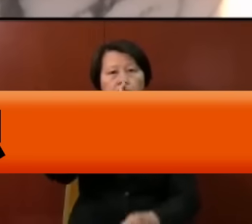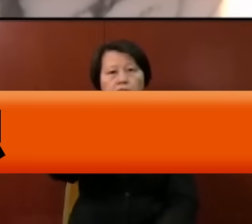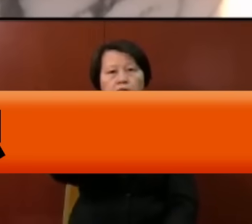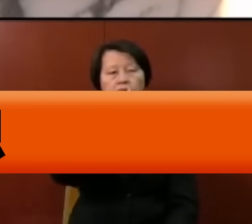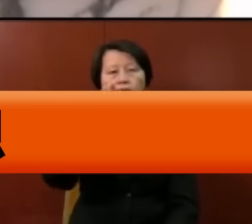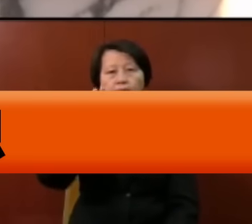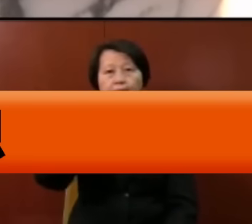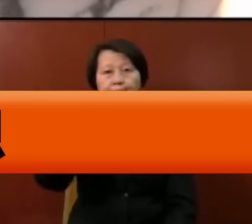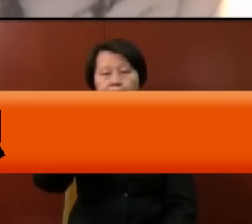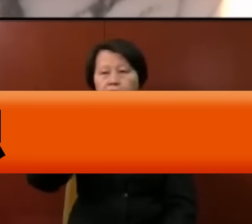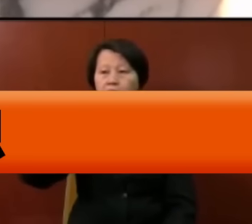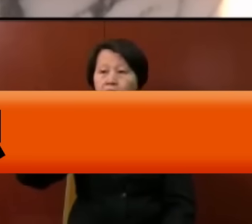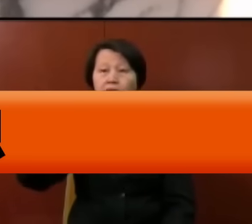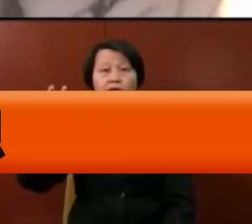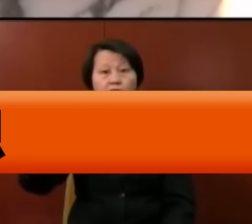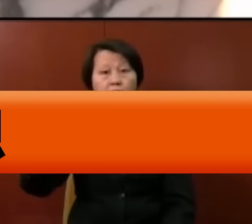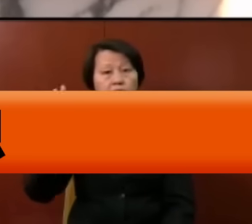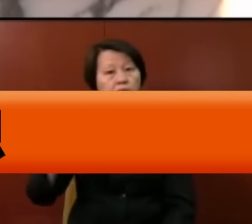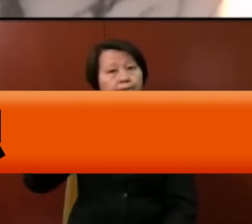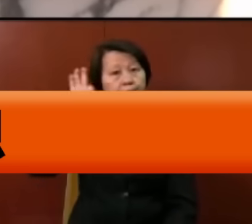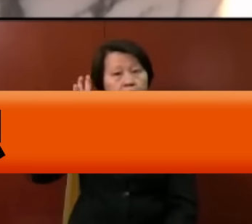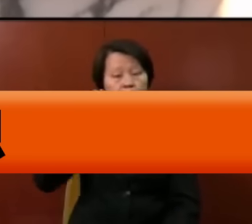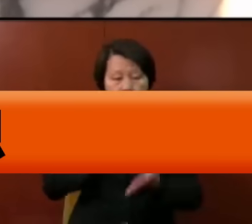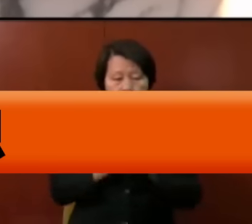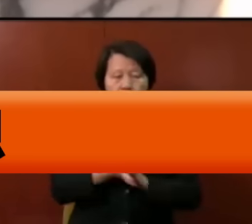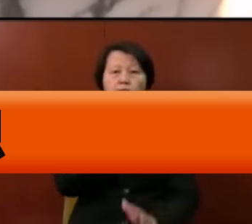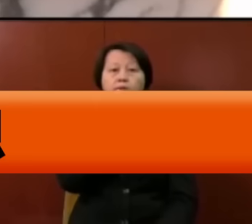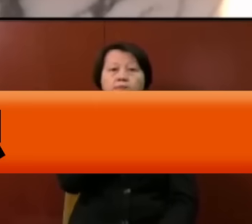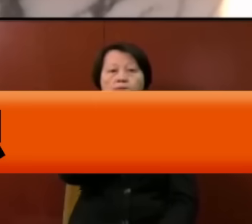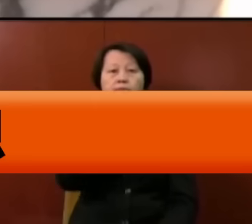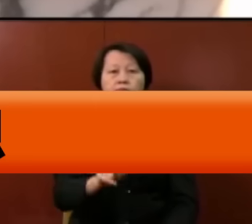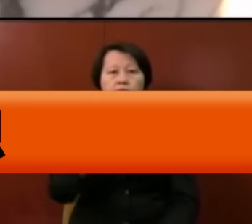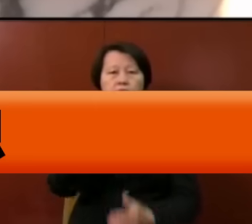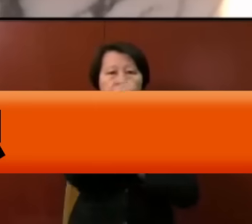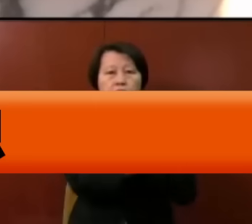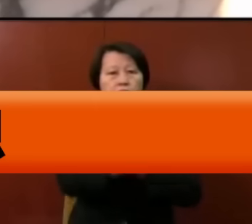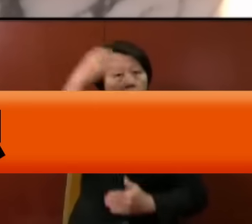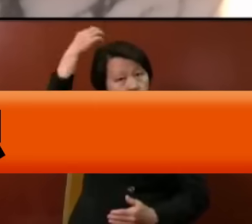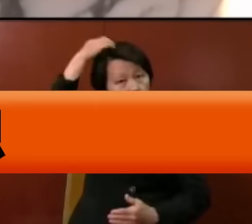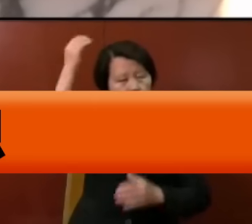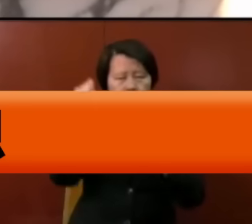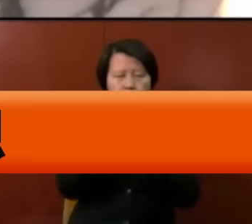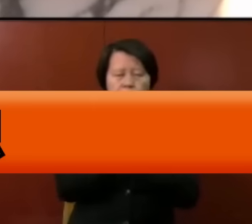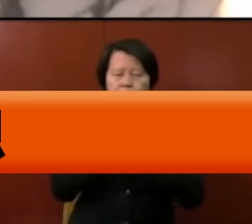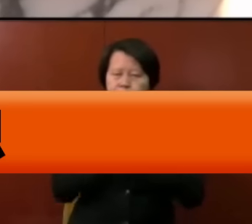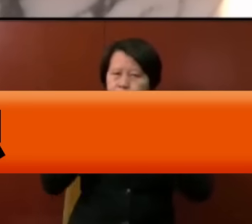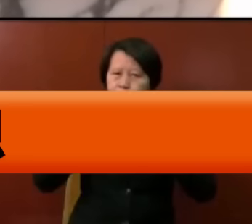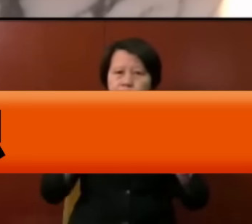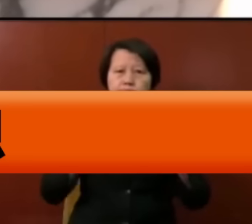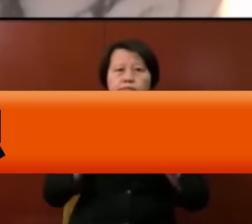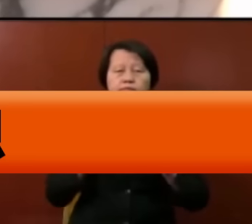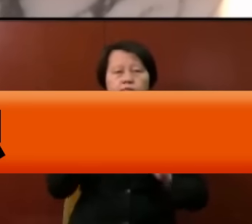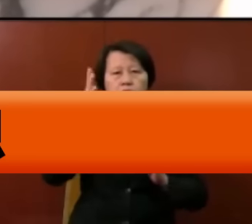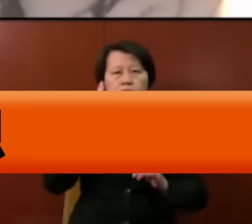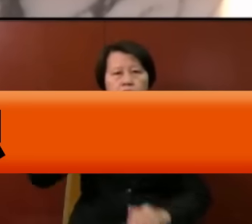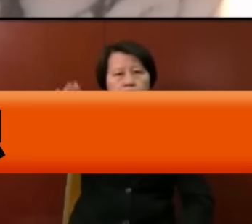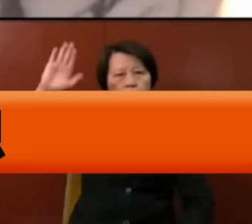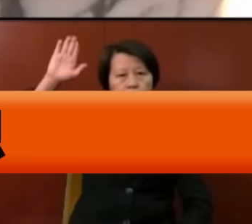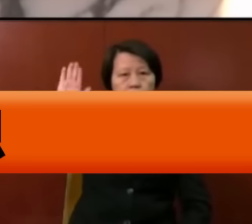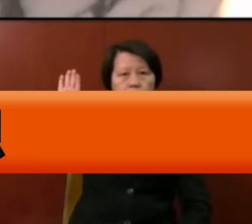yang telah terpilih menjadi speaker negeri selango dengan sesungguhnya menganggap